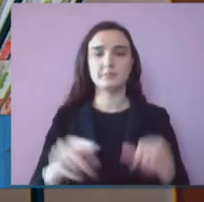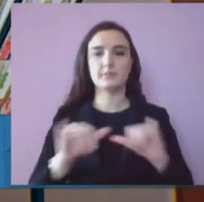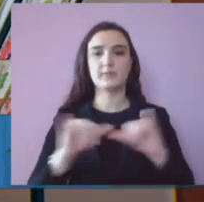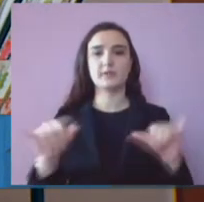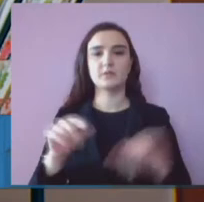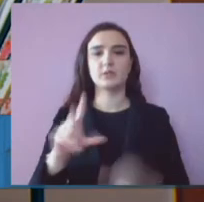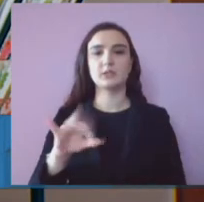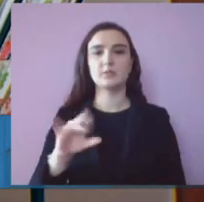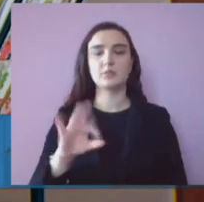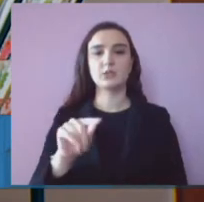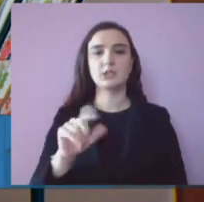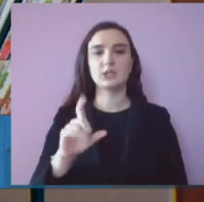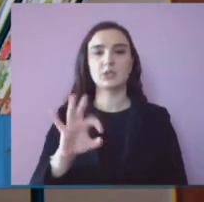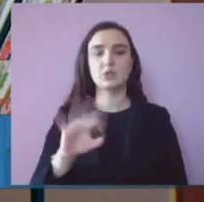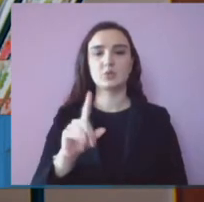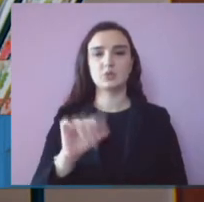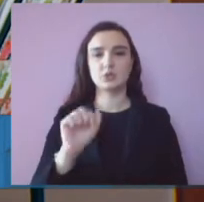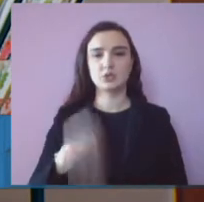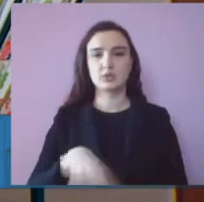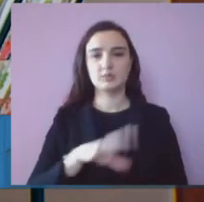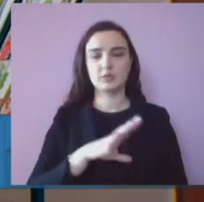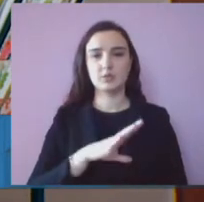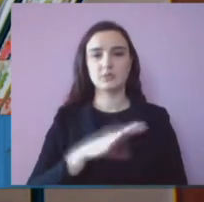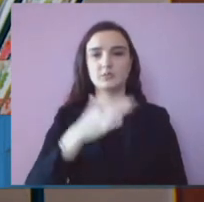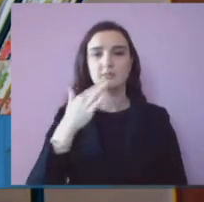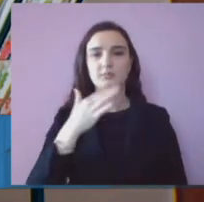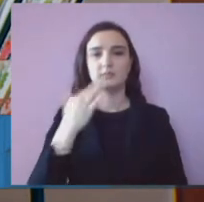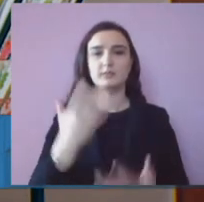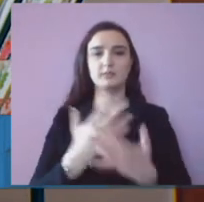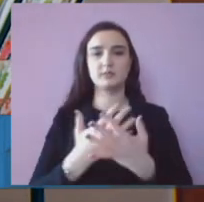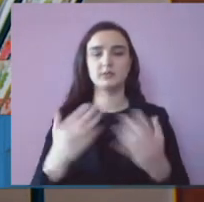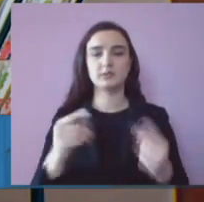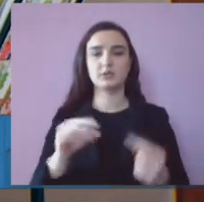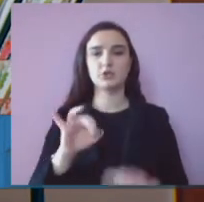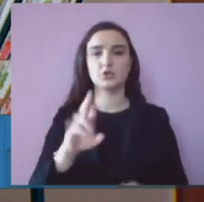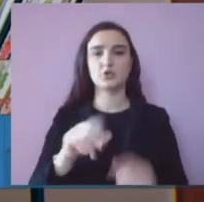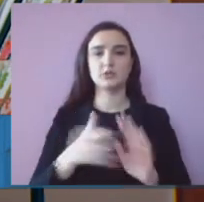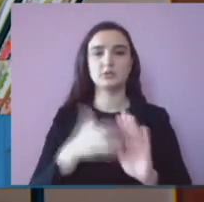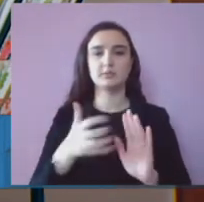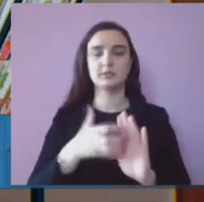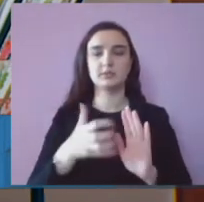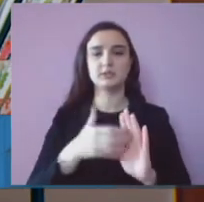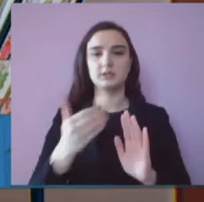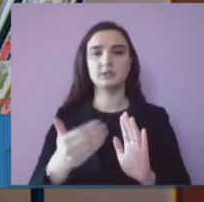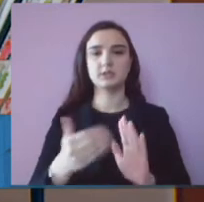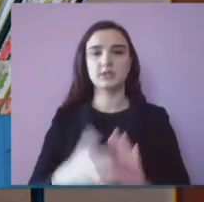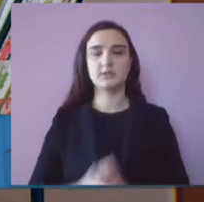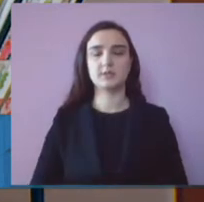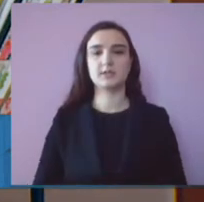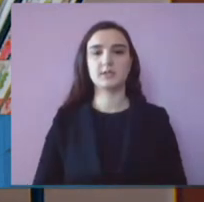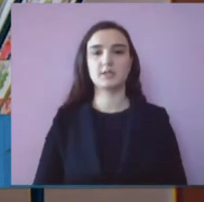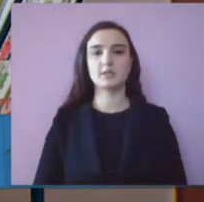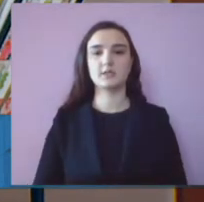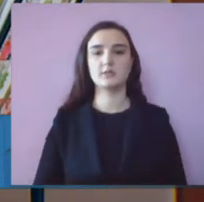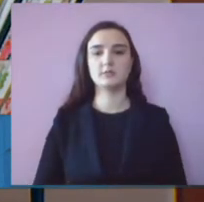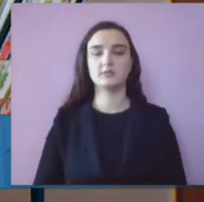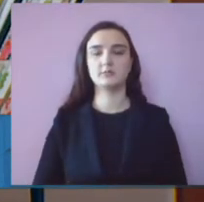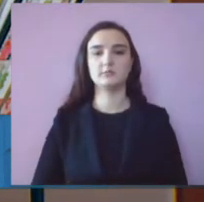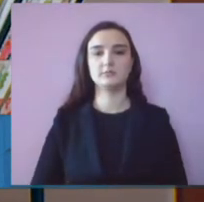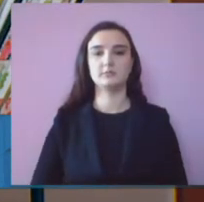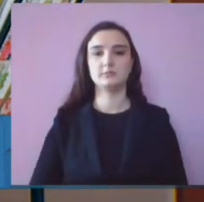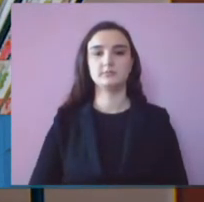ჰიპოთიროიდოზი, ეს შეიძლება იყოს ბევრი სხვა, იოდის დეფიციტი მაგალითად. იოდის დეფიციტი მსოფლიოში ძალიან არის გავრცელებული